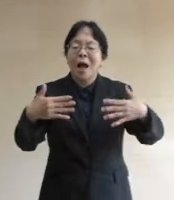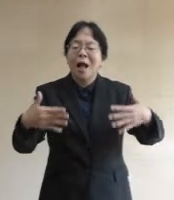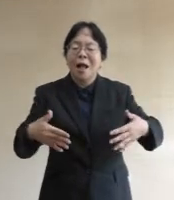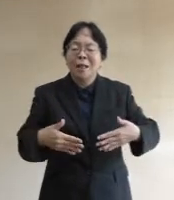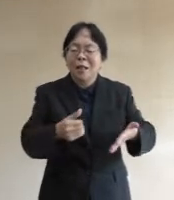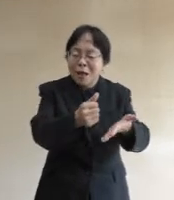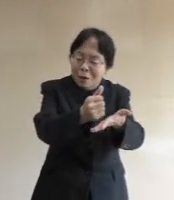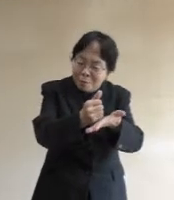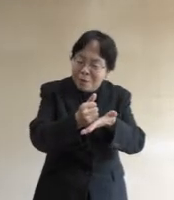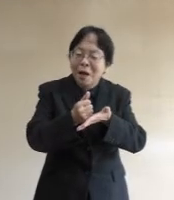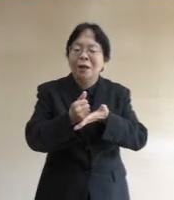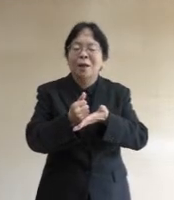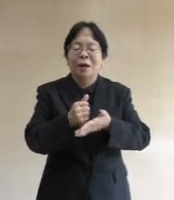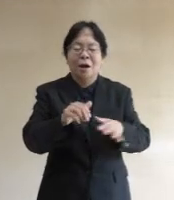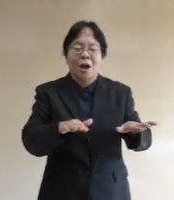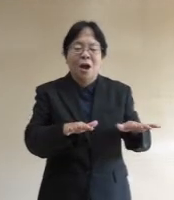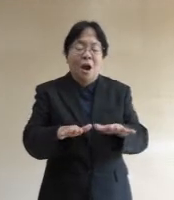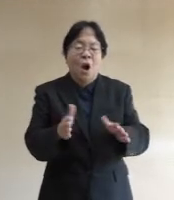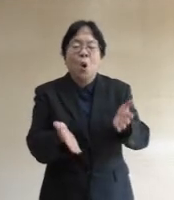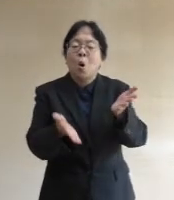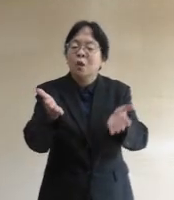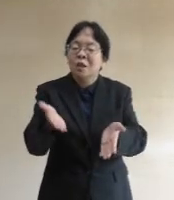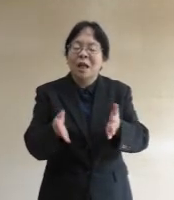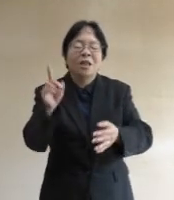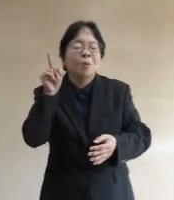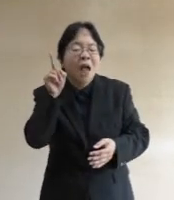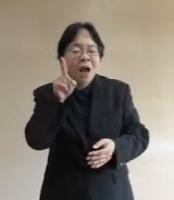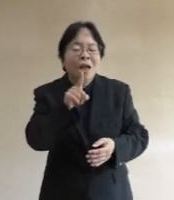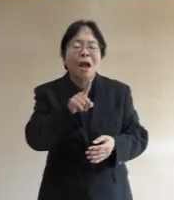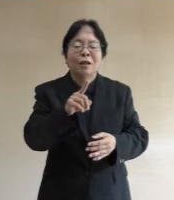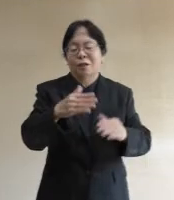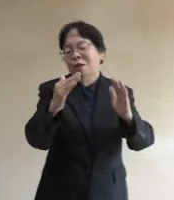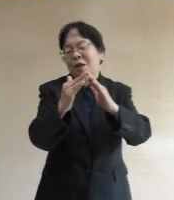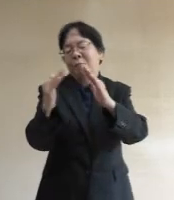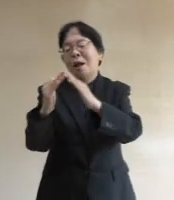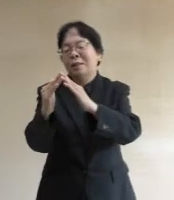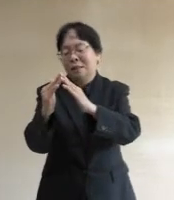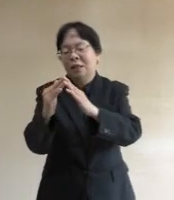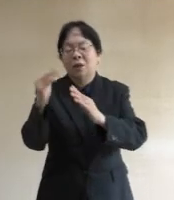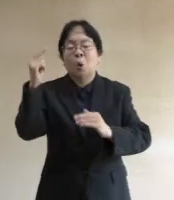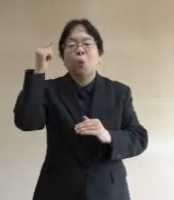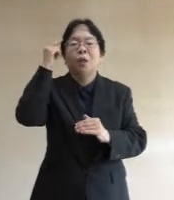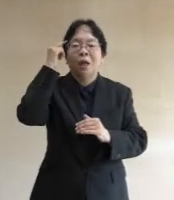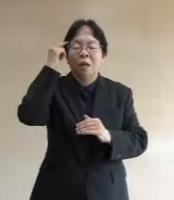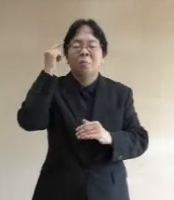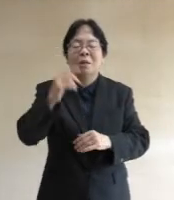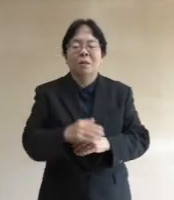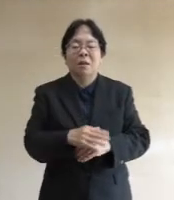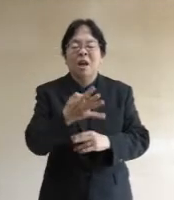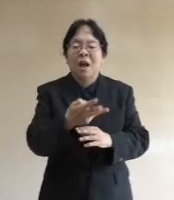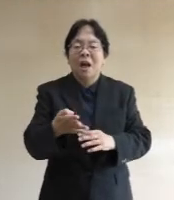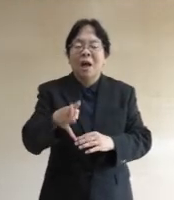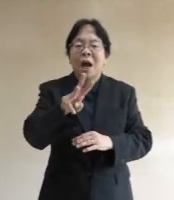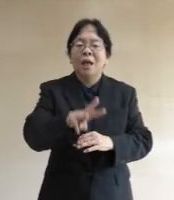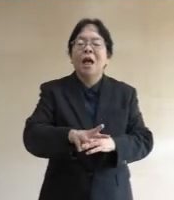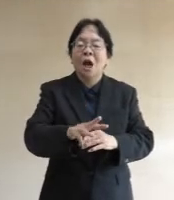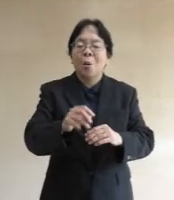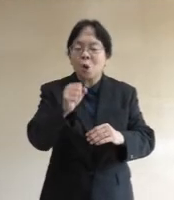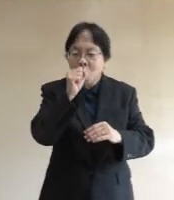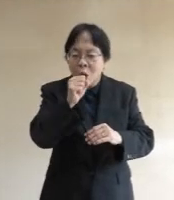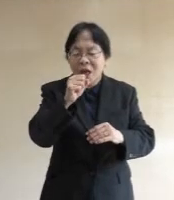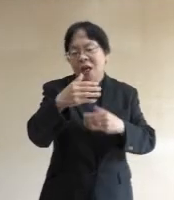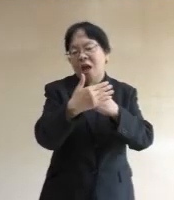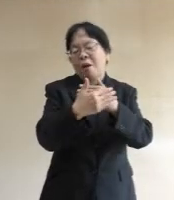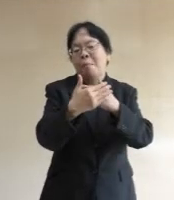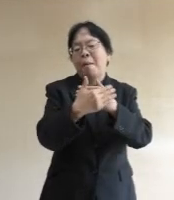え入れてくださって、まあ、すごくあの子育てもしやすい町だなっていうふうに思っています。なのでその